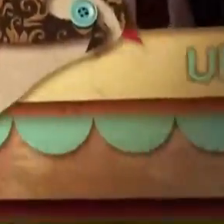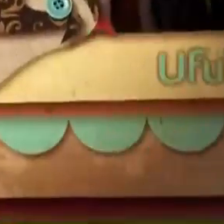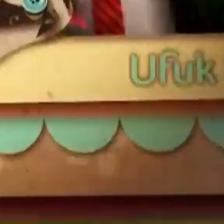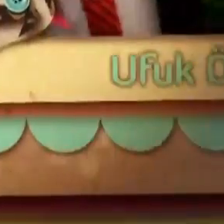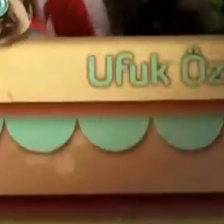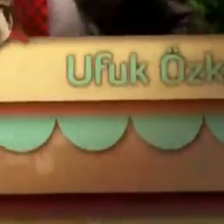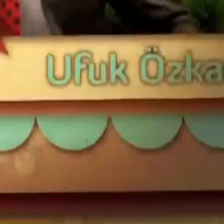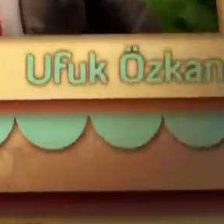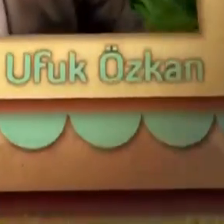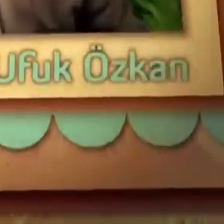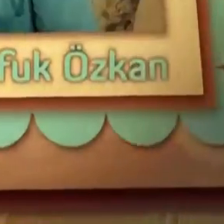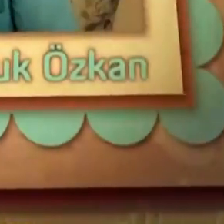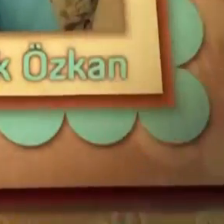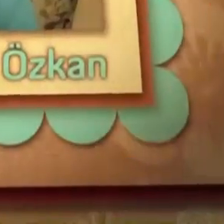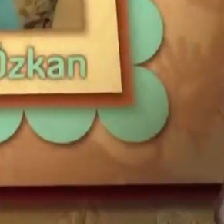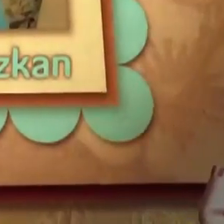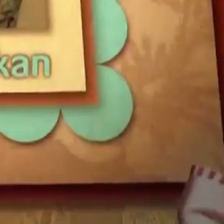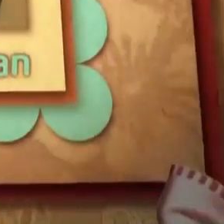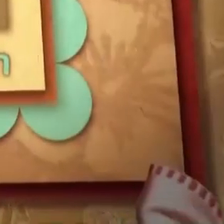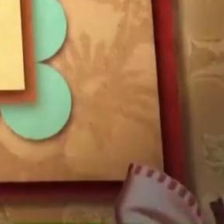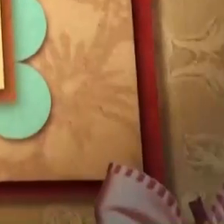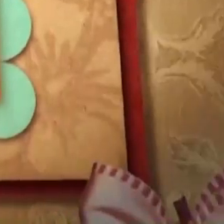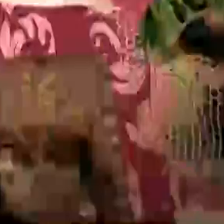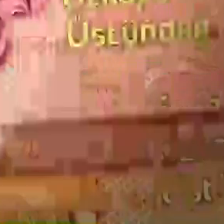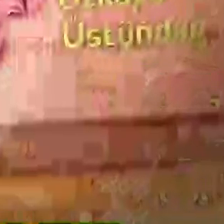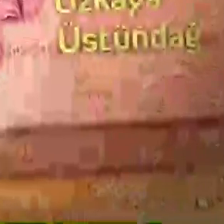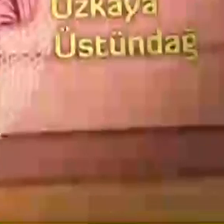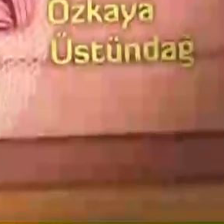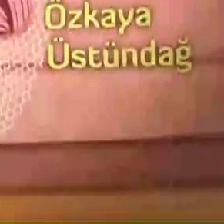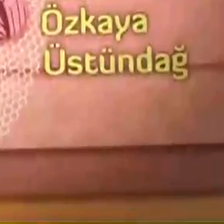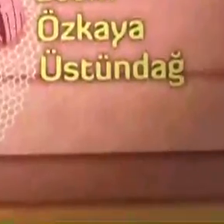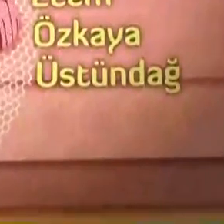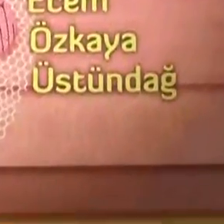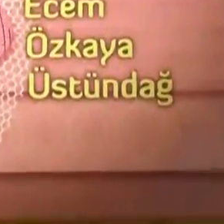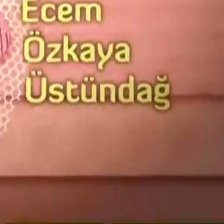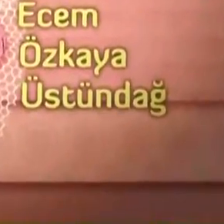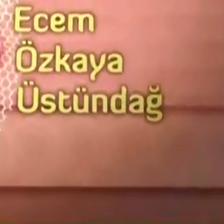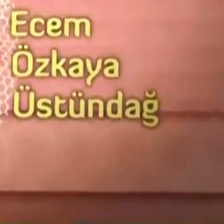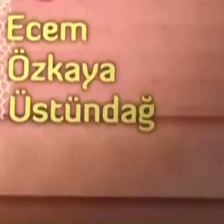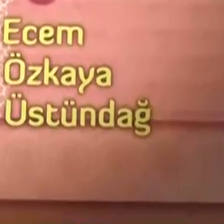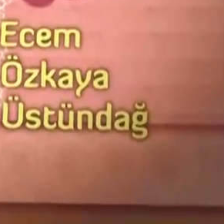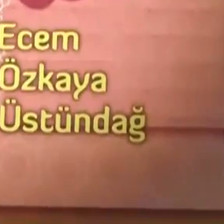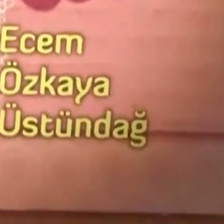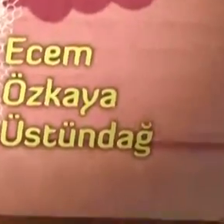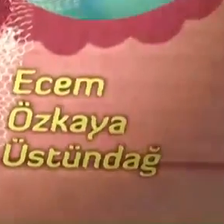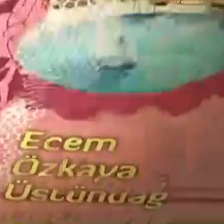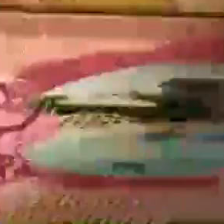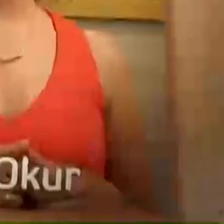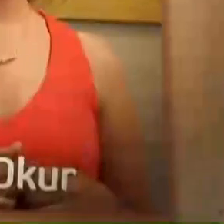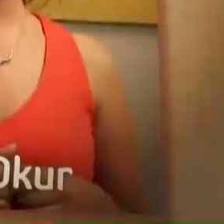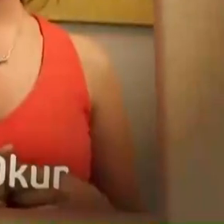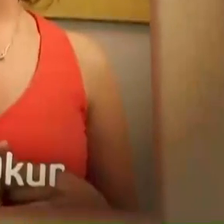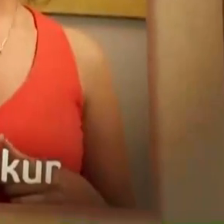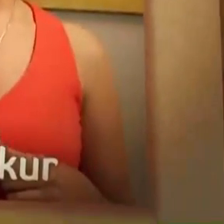Sarp Mahir İpek, Rüyam Gözde Oku, Şükrü Kemal Kuruçay, Meryem Şeyla Haris Çiçekdemir, Junior Kemal George